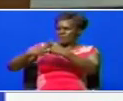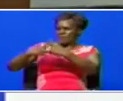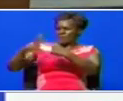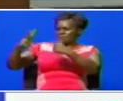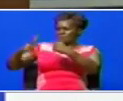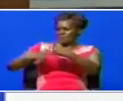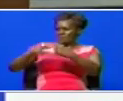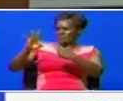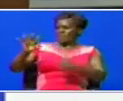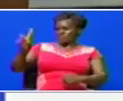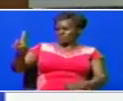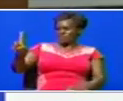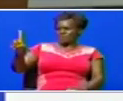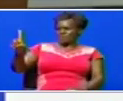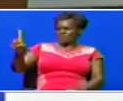309,731.